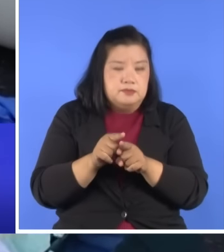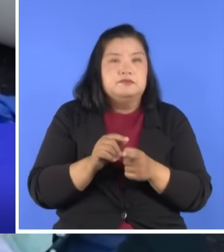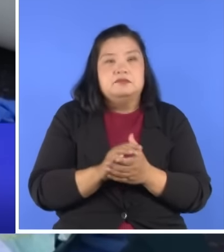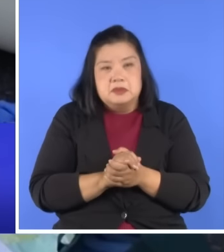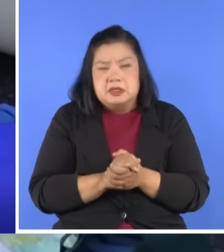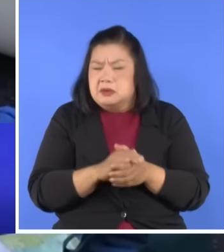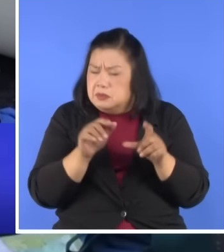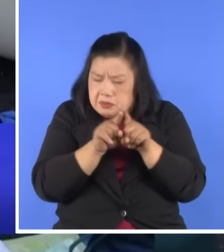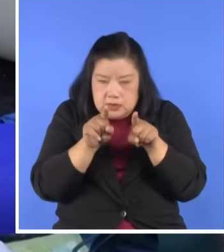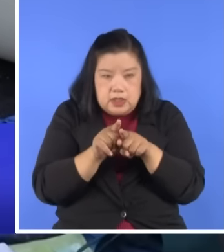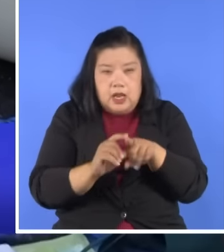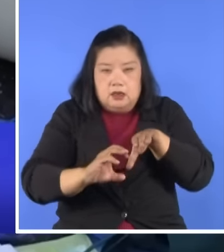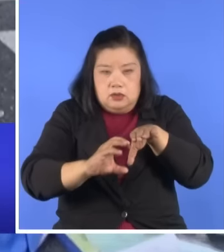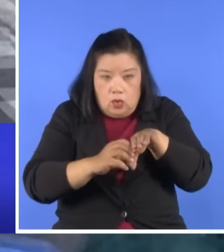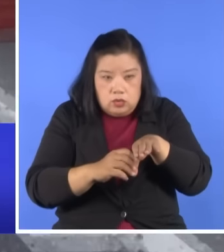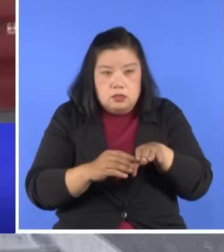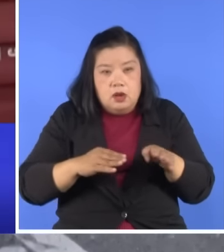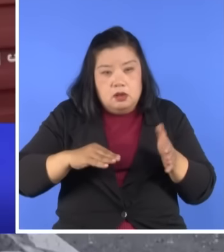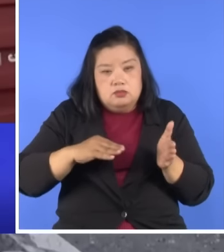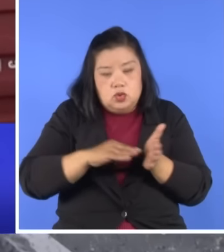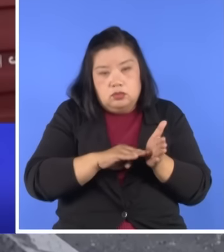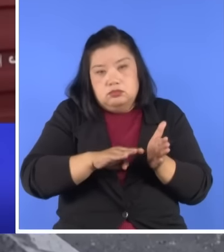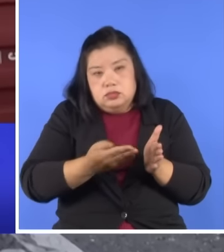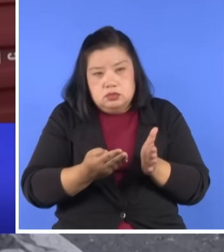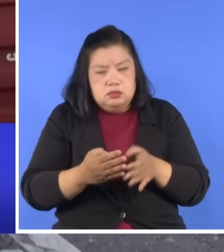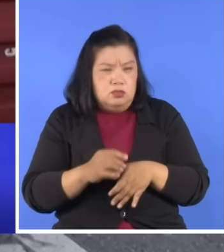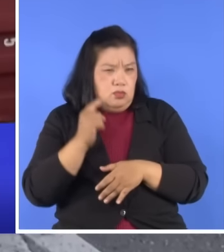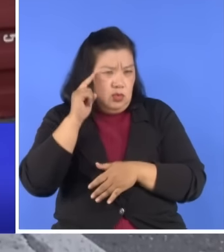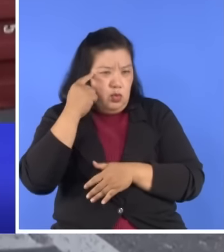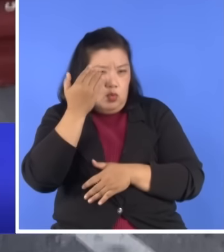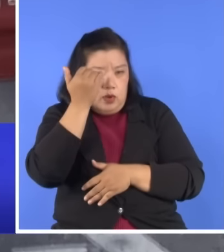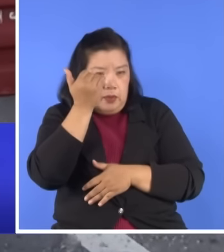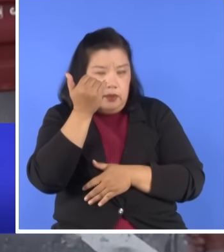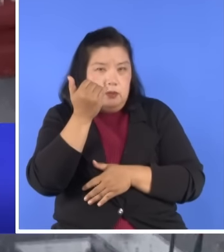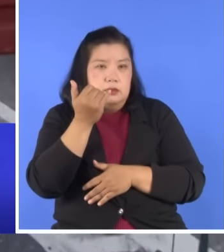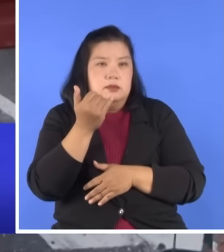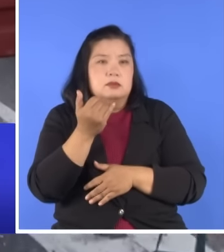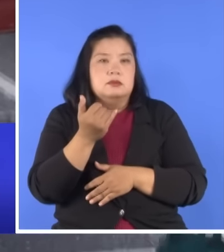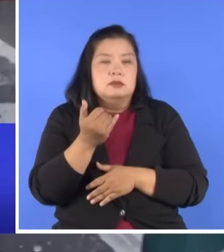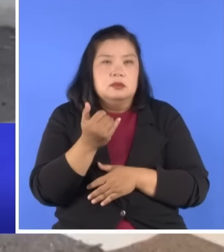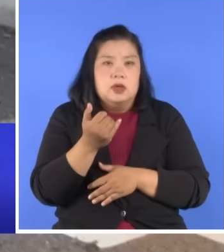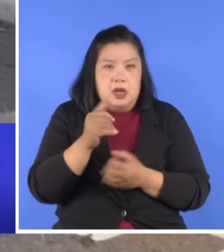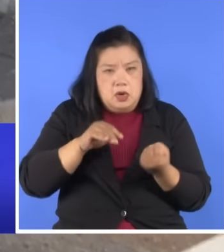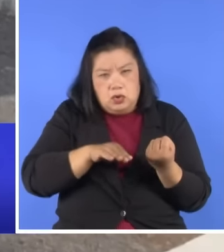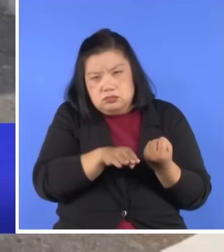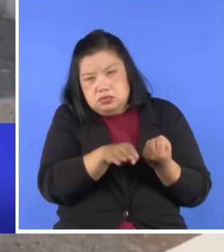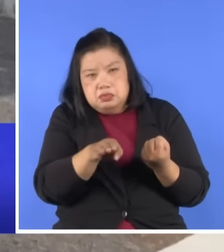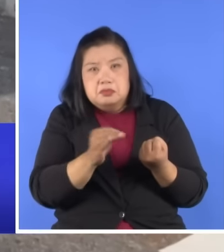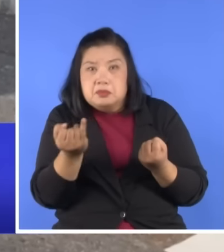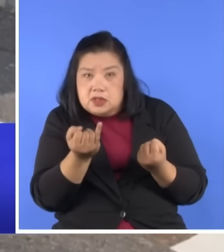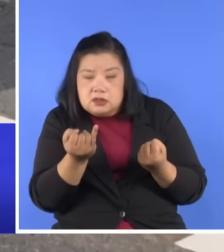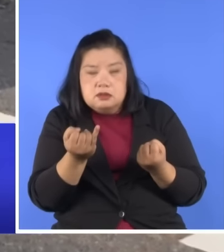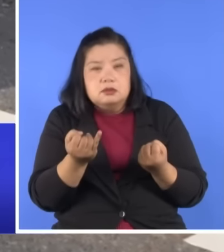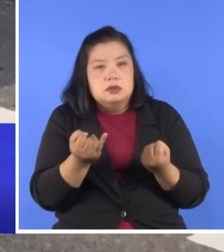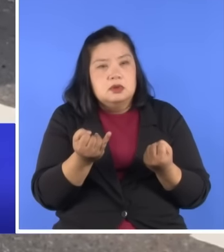พวกเหมือนกันในจุดเดียวกันไม่ทราบว่าเป็นเพราะอะไรเออเนี่ยถนนมันไม่รับความเอียงไม่รับหรือเปล่าไม่